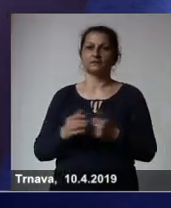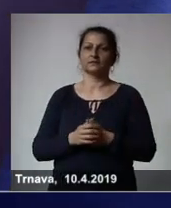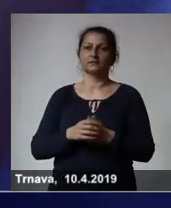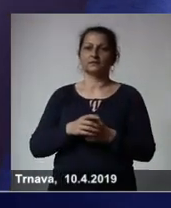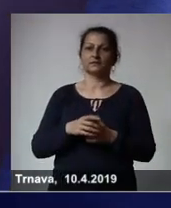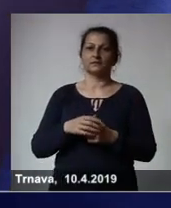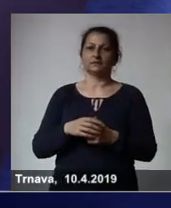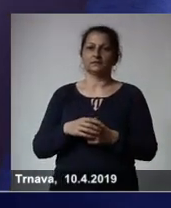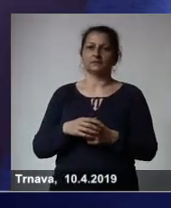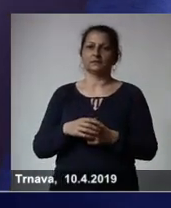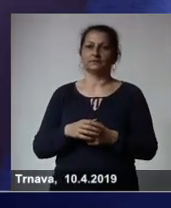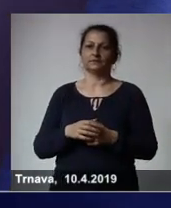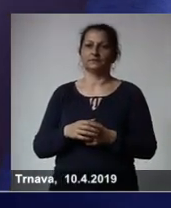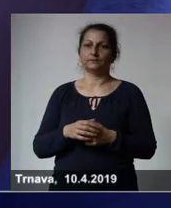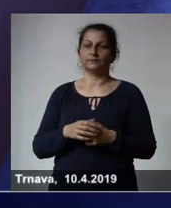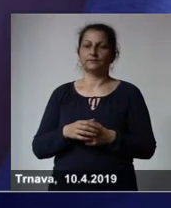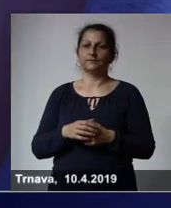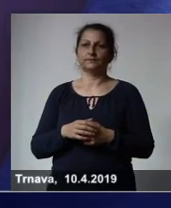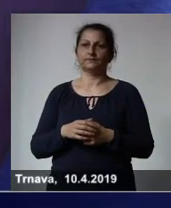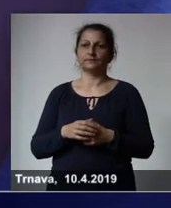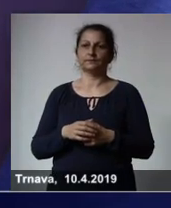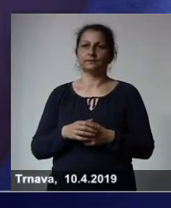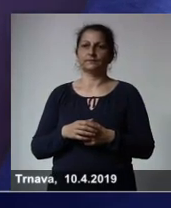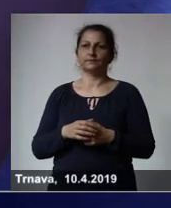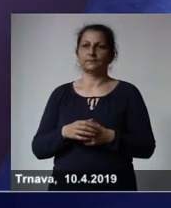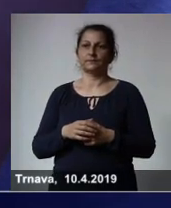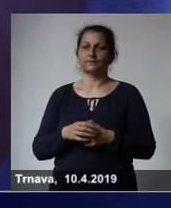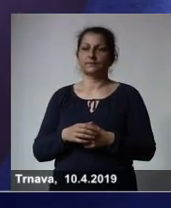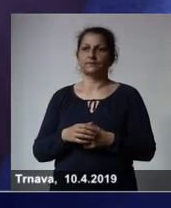to ukladá zákon. Toľko.